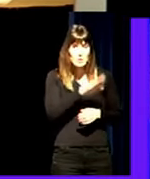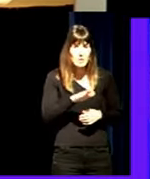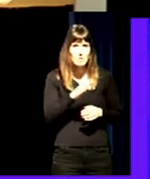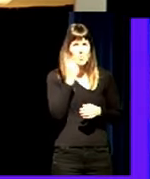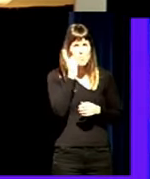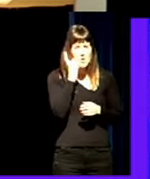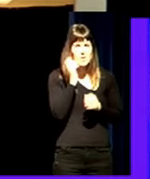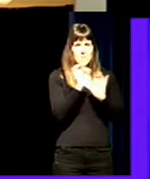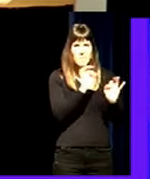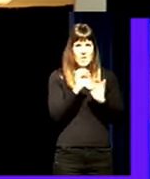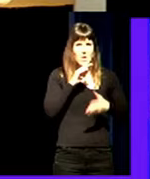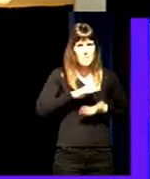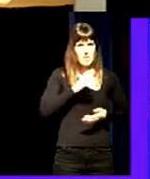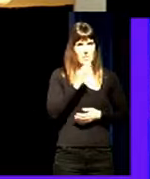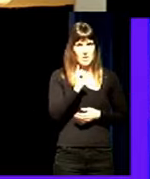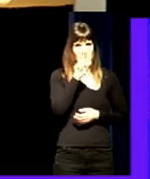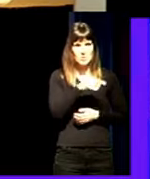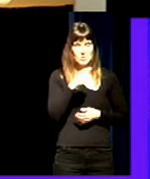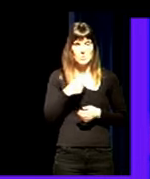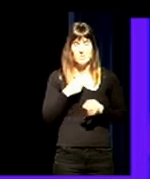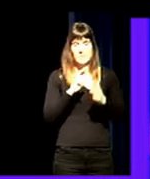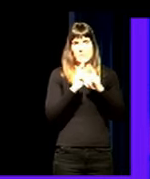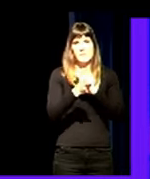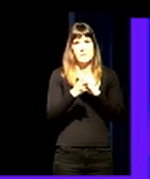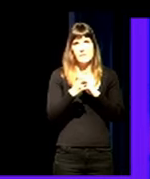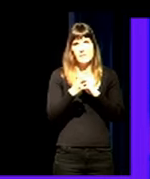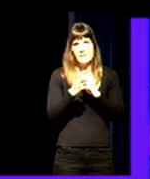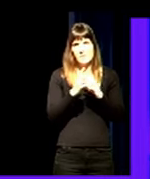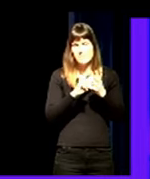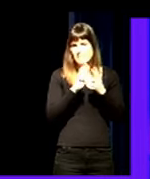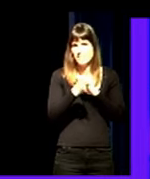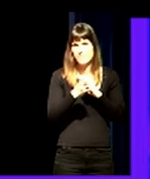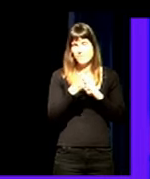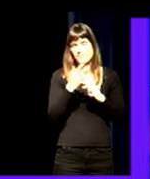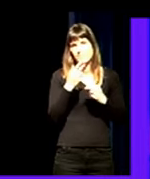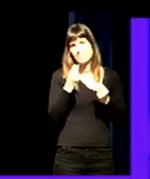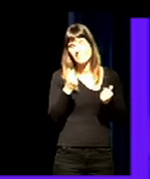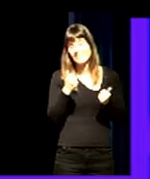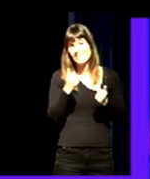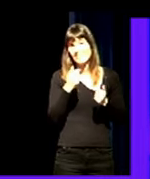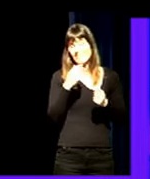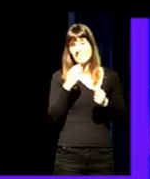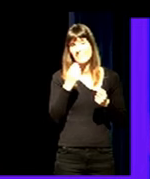bat amales, eta gina nik ez nahiz, nena, oza, ni, oi, nena, zen ez da zen moment, nik ez nahiz, nena, bat maskarilla,